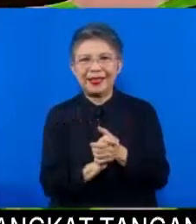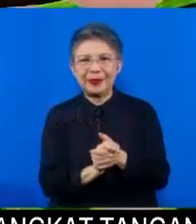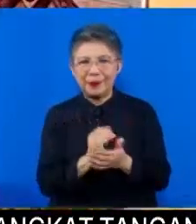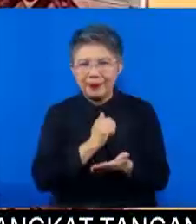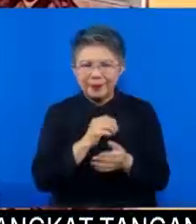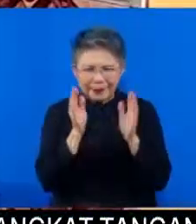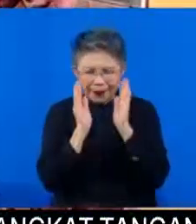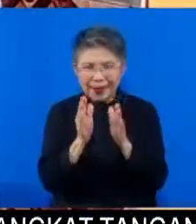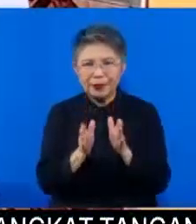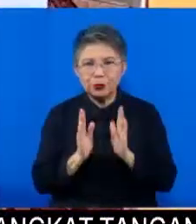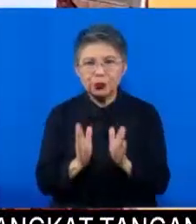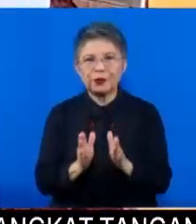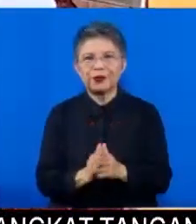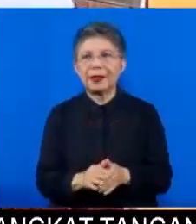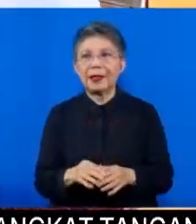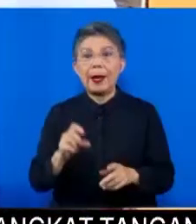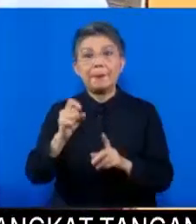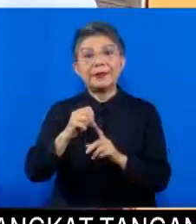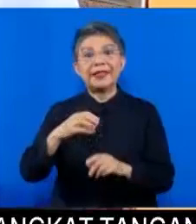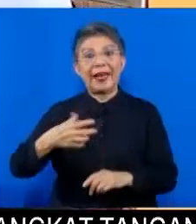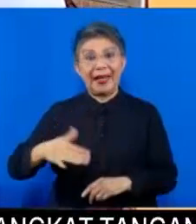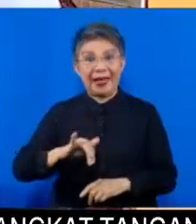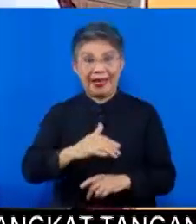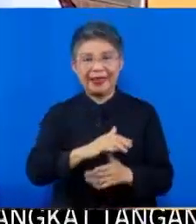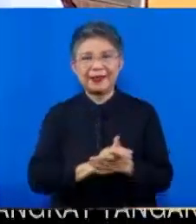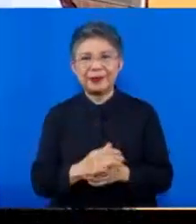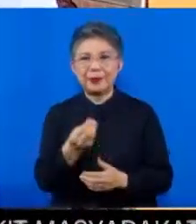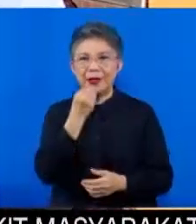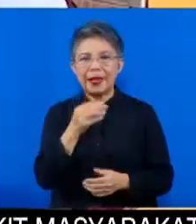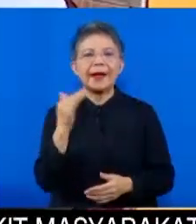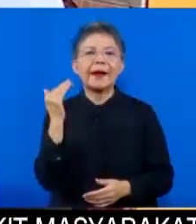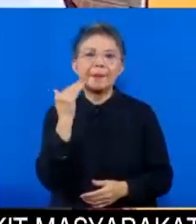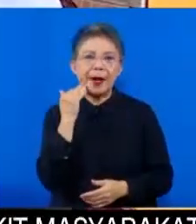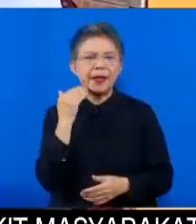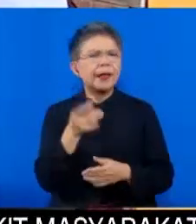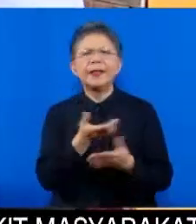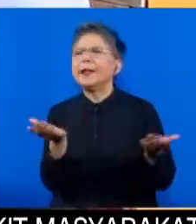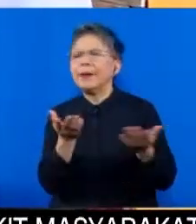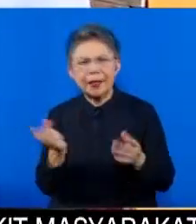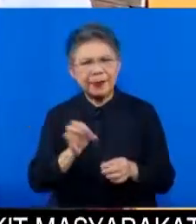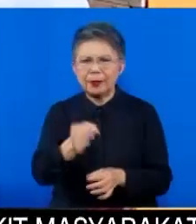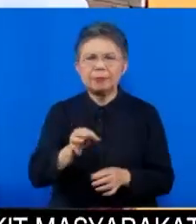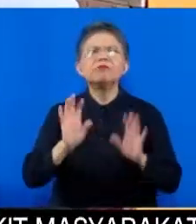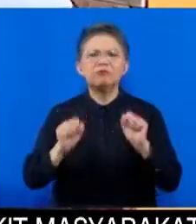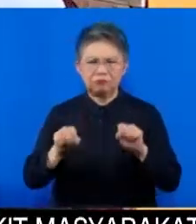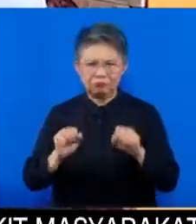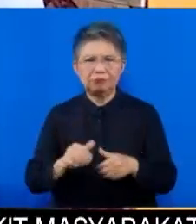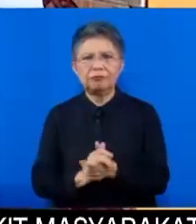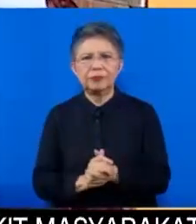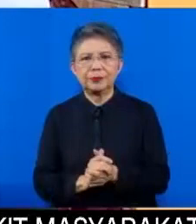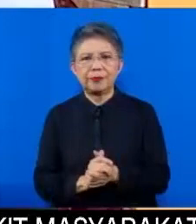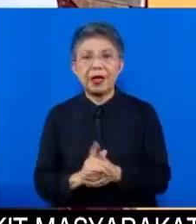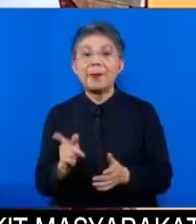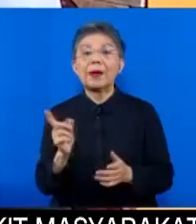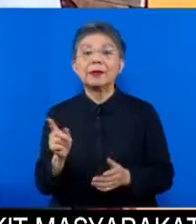khasnya. Pecel lele adalah salah satu makanan yang mudah ditemukan di tiap kota di Indonesia. Biasanya ciri